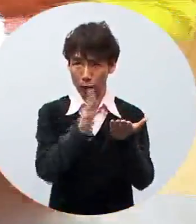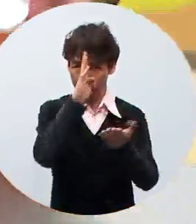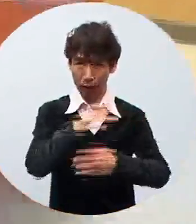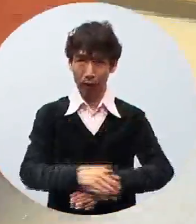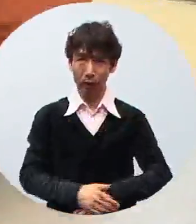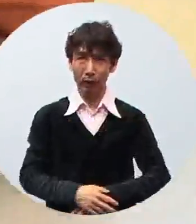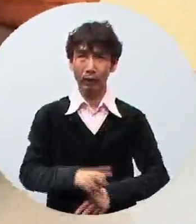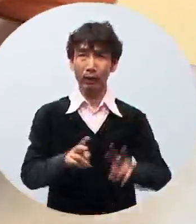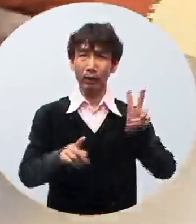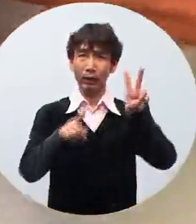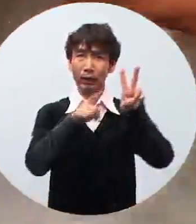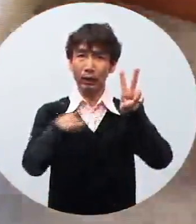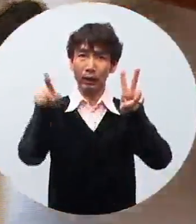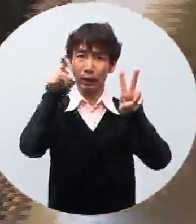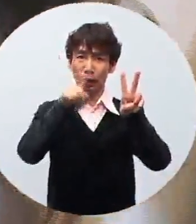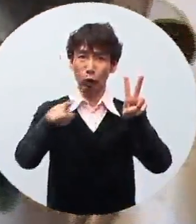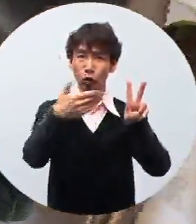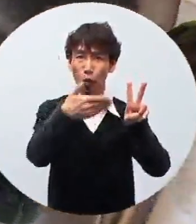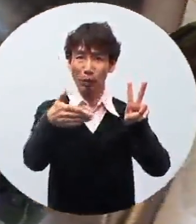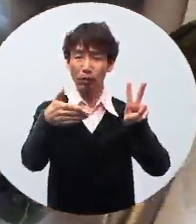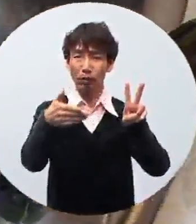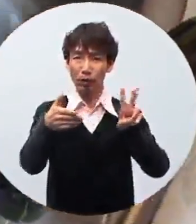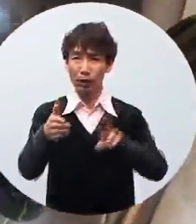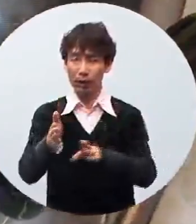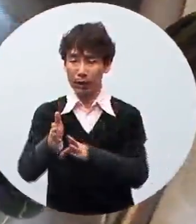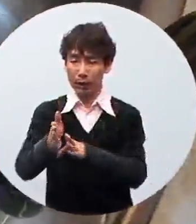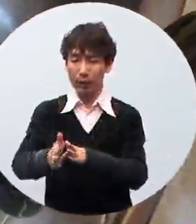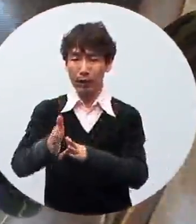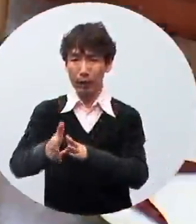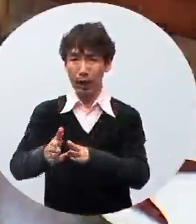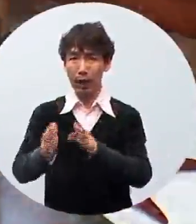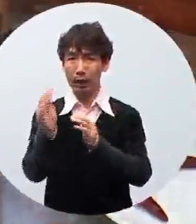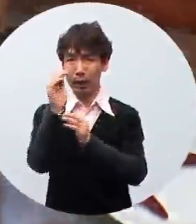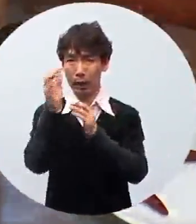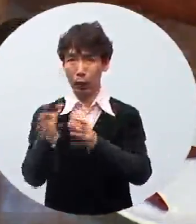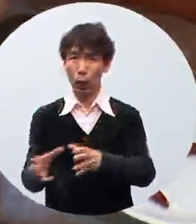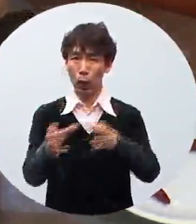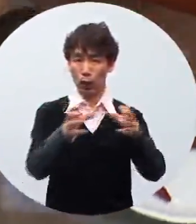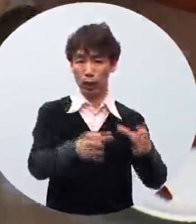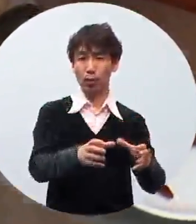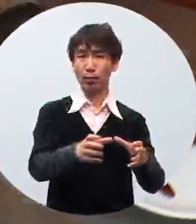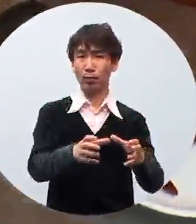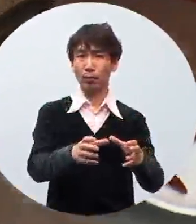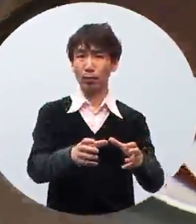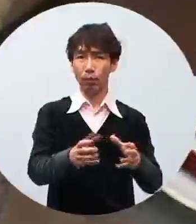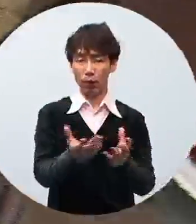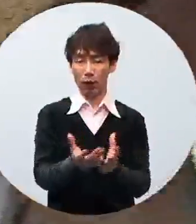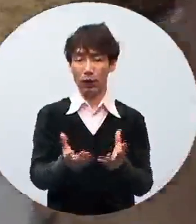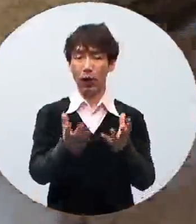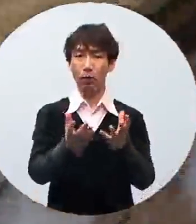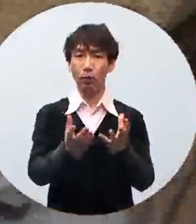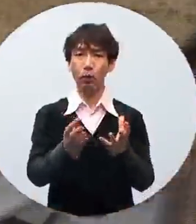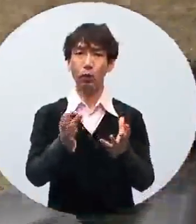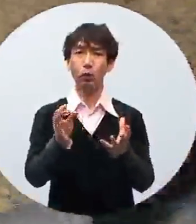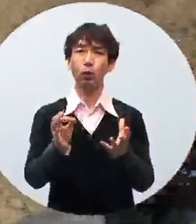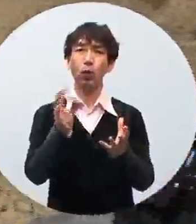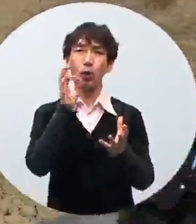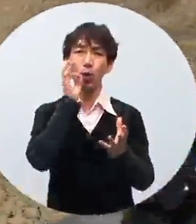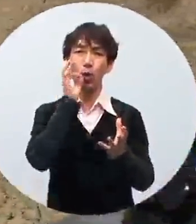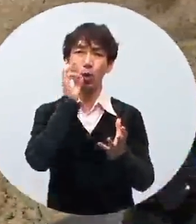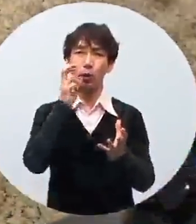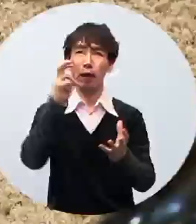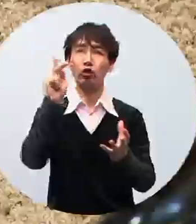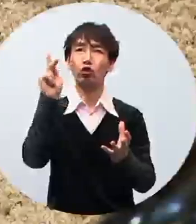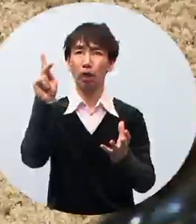ず2リットルの水に切ったタケノコを入れます。 ええ、 そして1カップ程度の米ぬかと鷹の爪を入れ